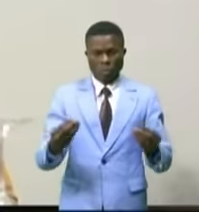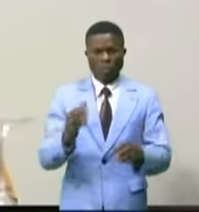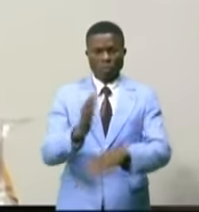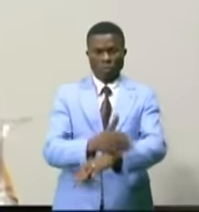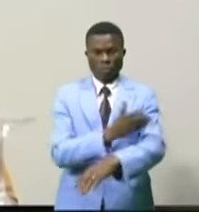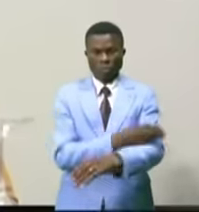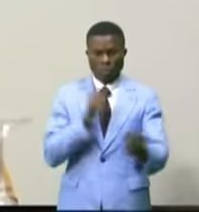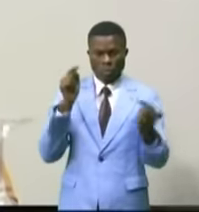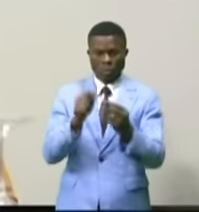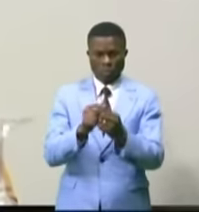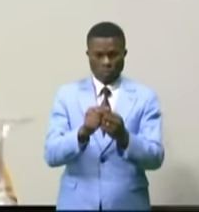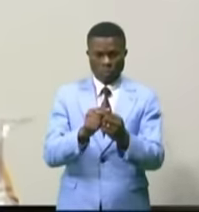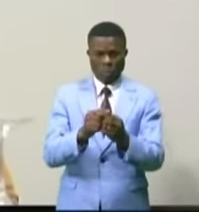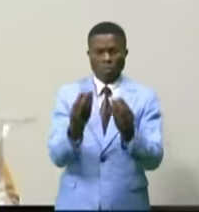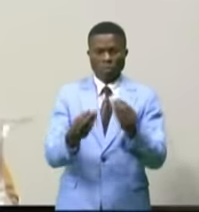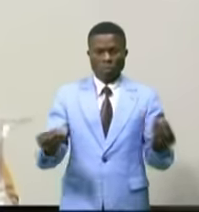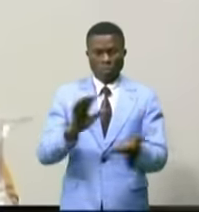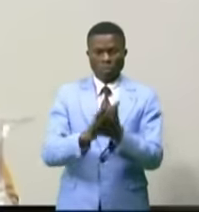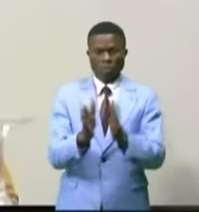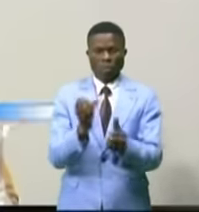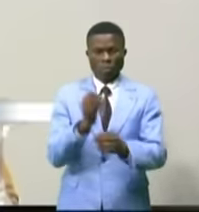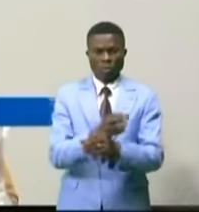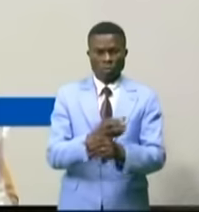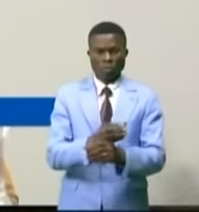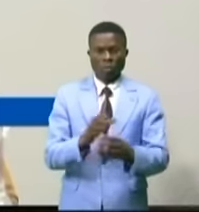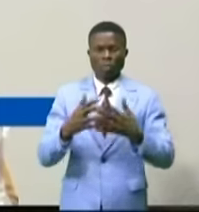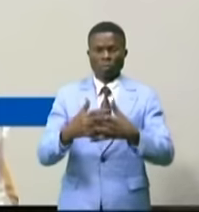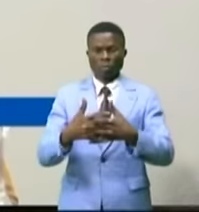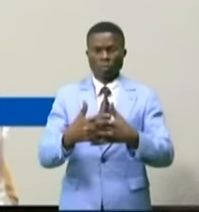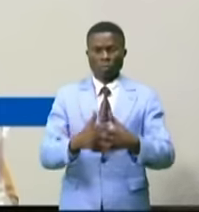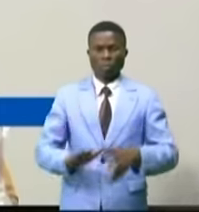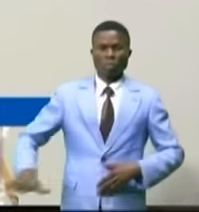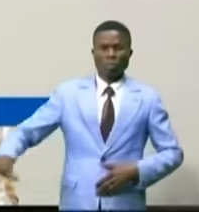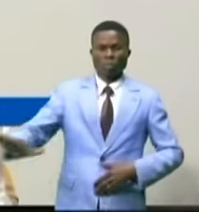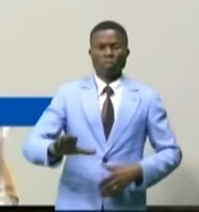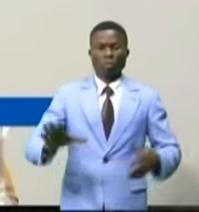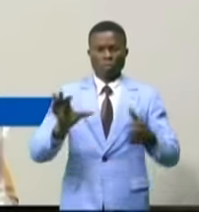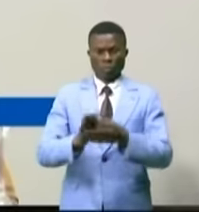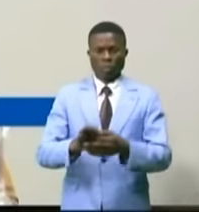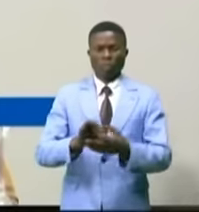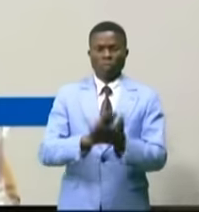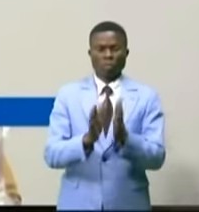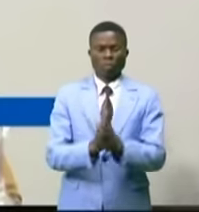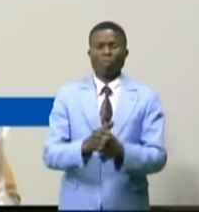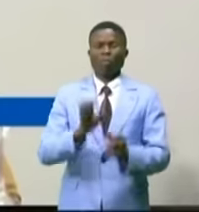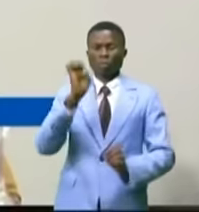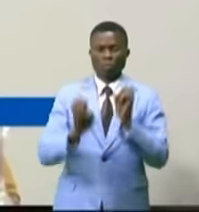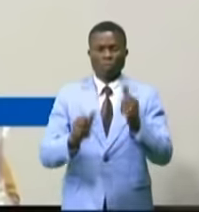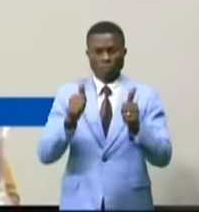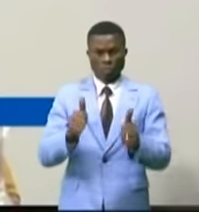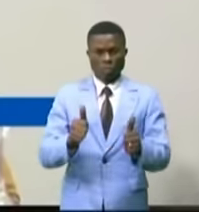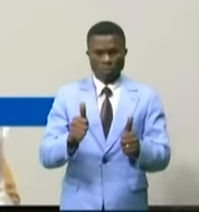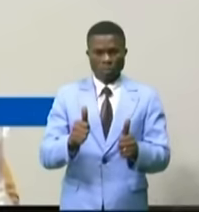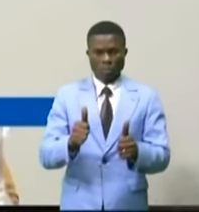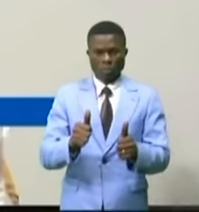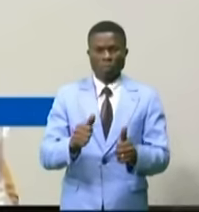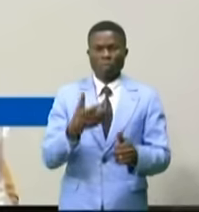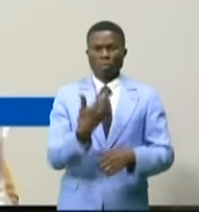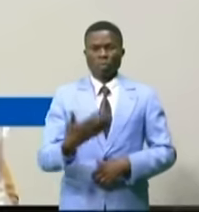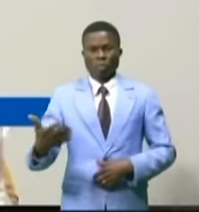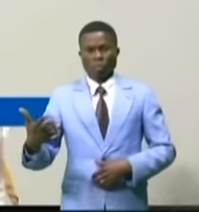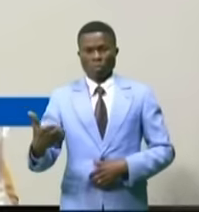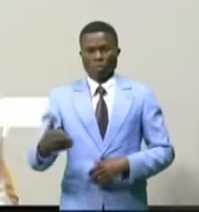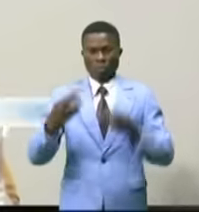vers la réalisation des résultats du cadre de coopération des Nations Unies soient bien évalués, que les facteurs de succès